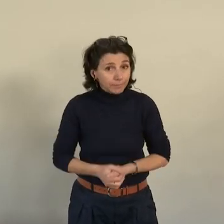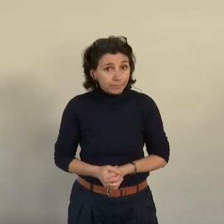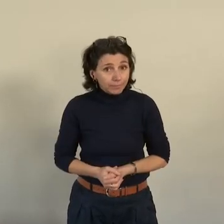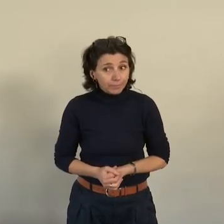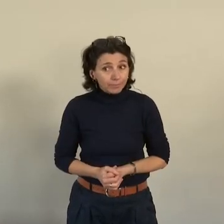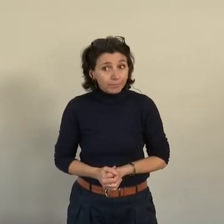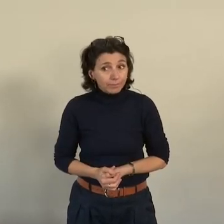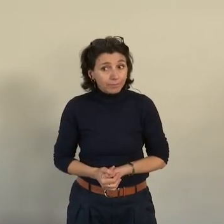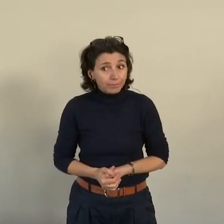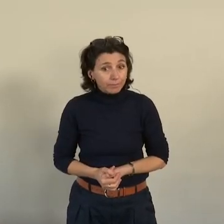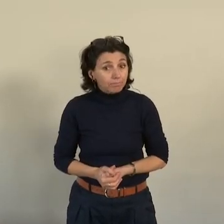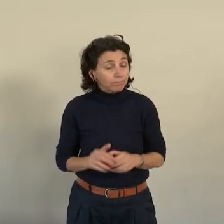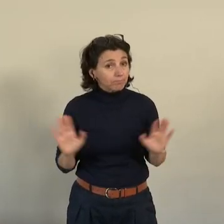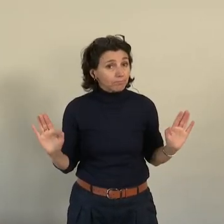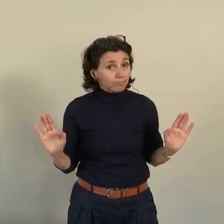parole